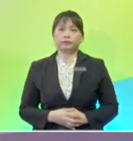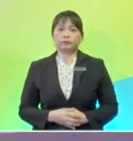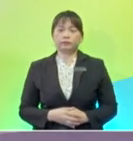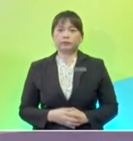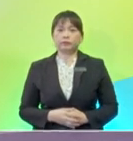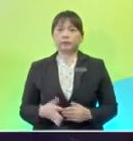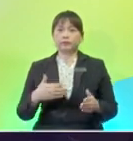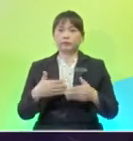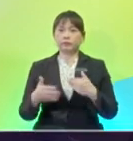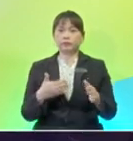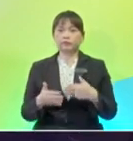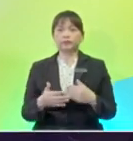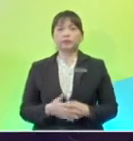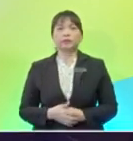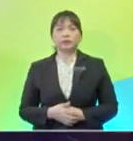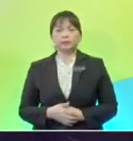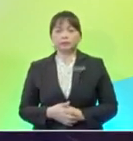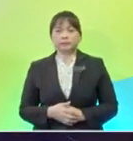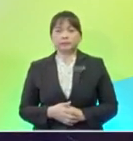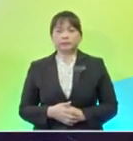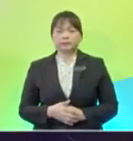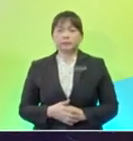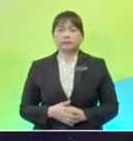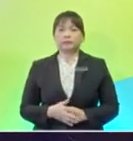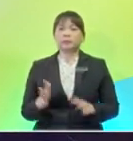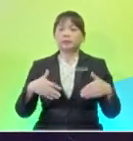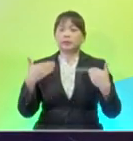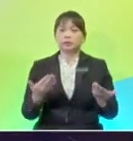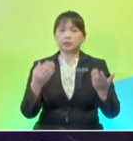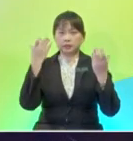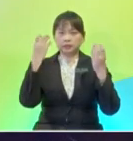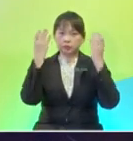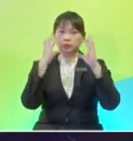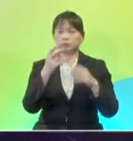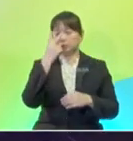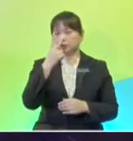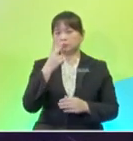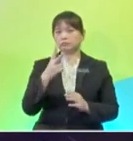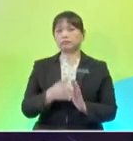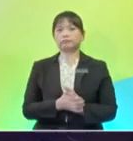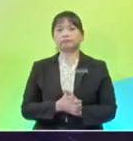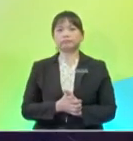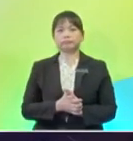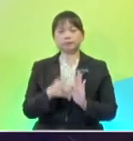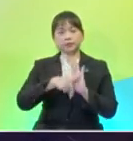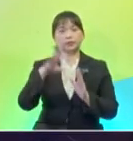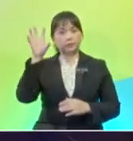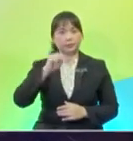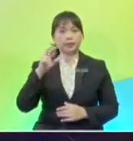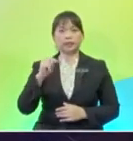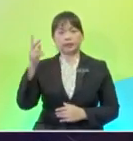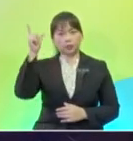pilih pandai kan Bagaimana cekgu menilai saya punya prestasi hari ini Oke Alhamdulillah